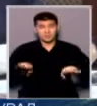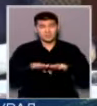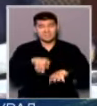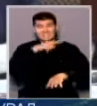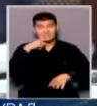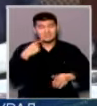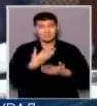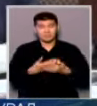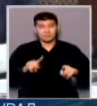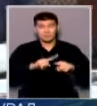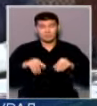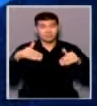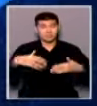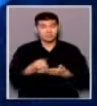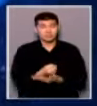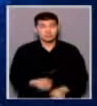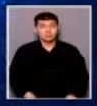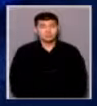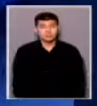Россией принимать оперативные меры.